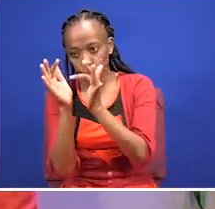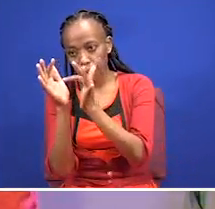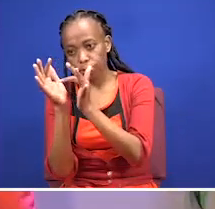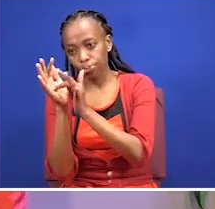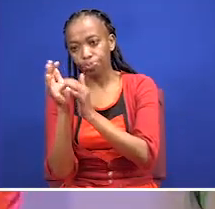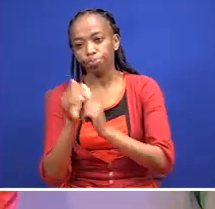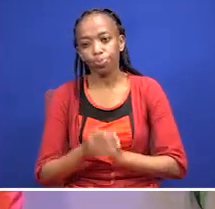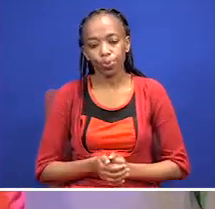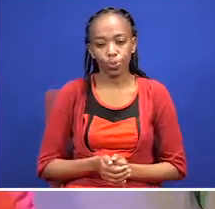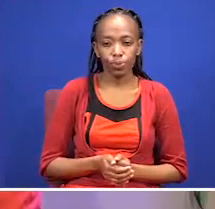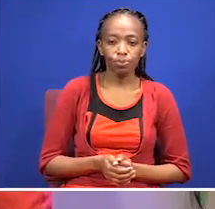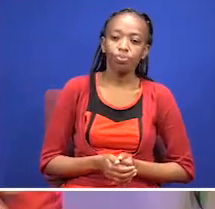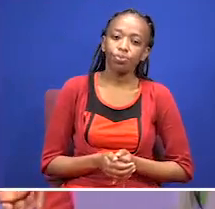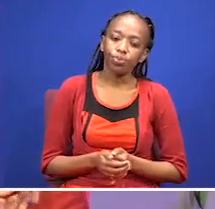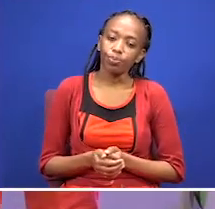Yesu tu.